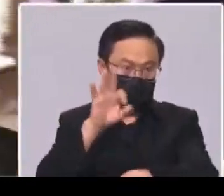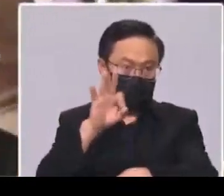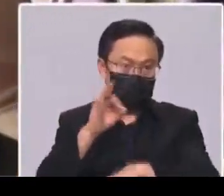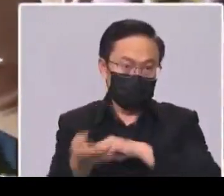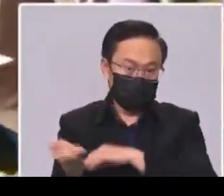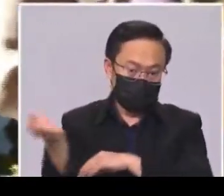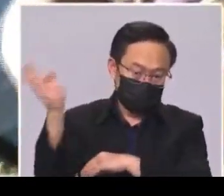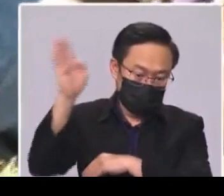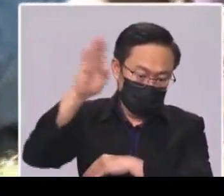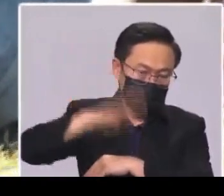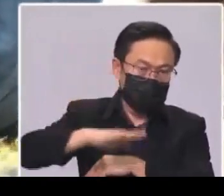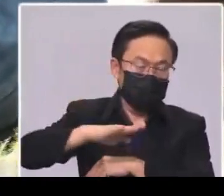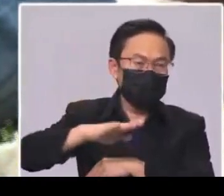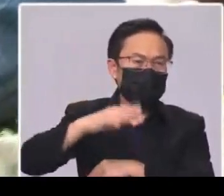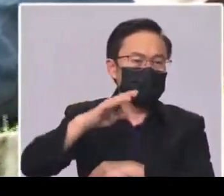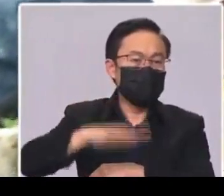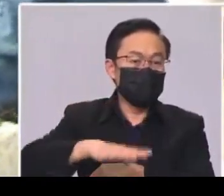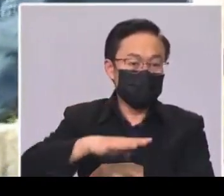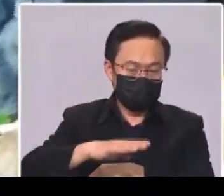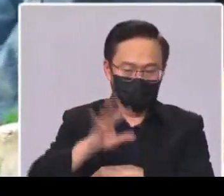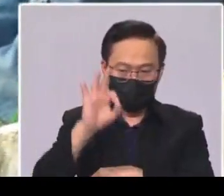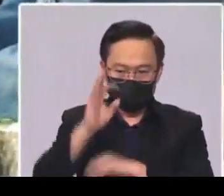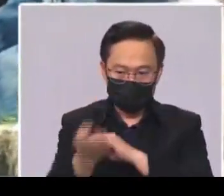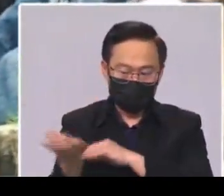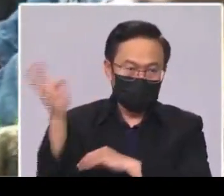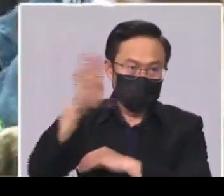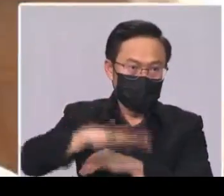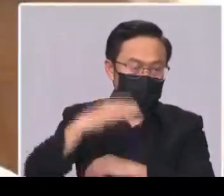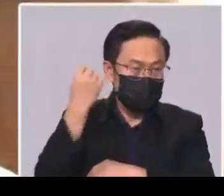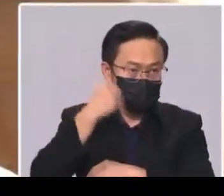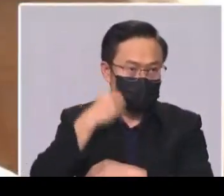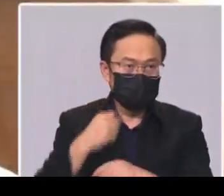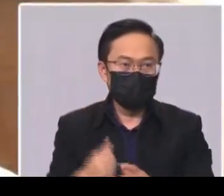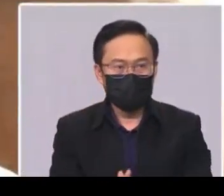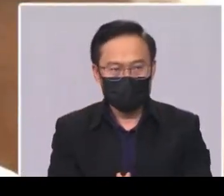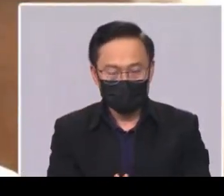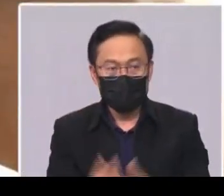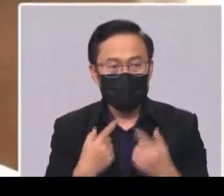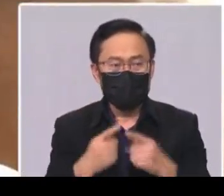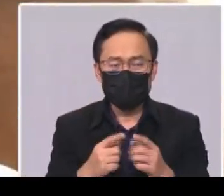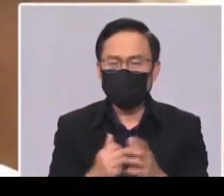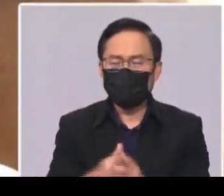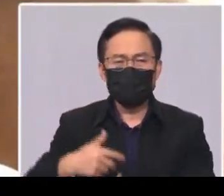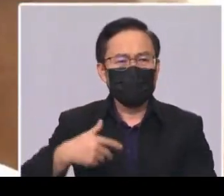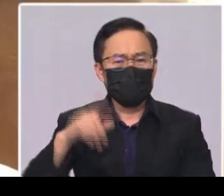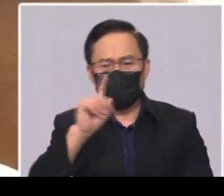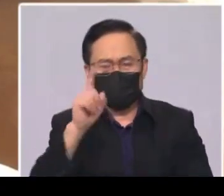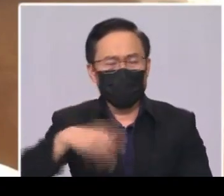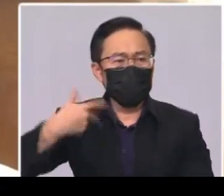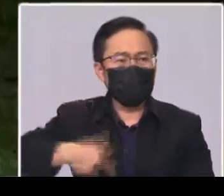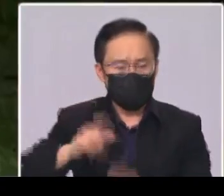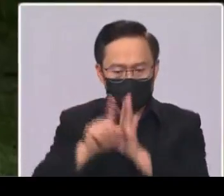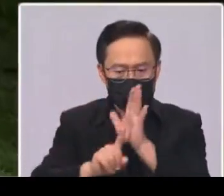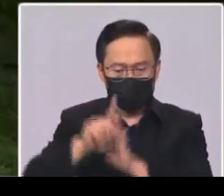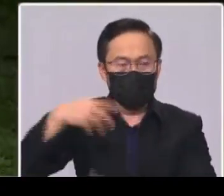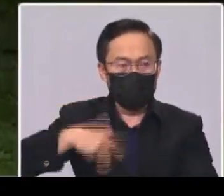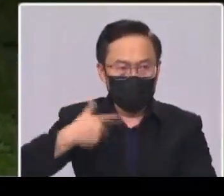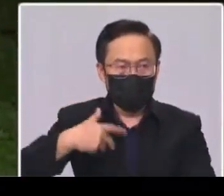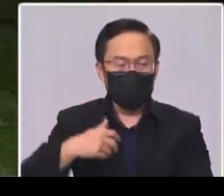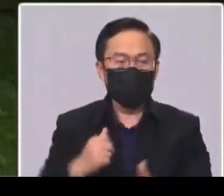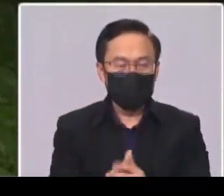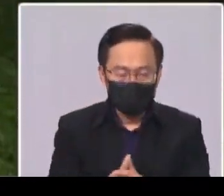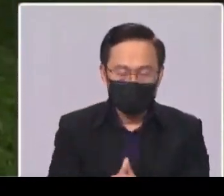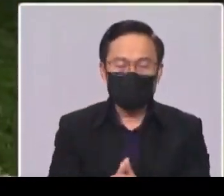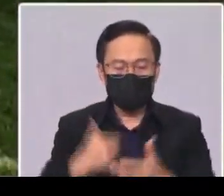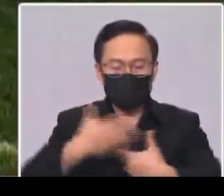ไหนที่มีอุณหภูมิสูงขึ้นมันก็ไม่ได้ยินทุกวันเนี่ยก็อาจจะต้องเก็บหมีแพนด้านะเอาไว้ข้างในเพราะอะไรเพราะว่าออกมาเดี๋ยว